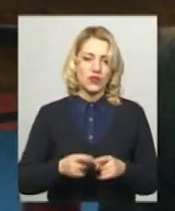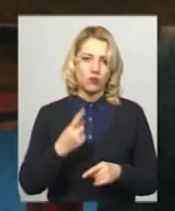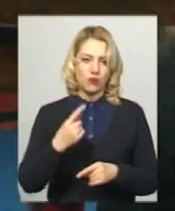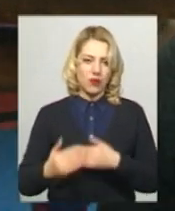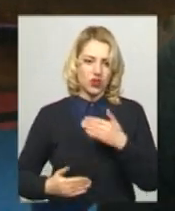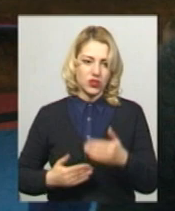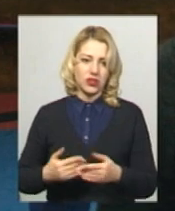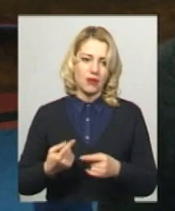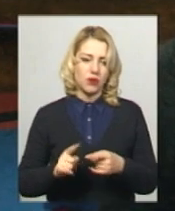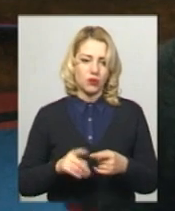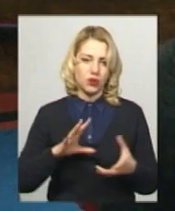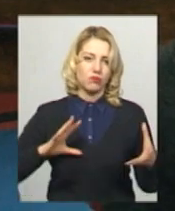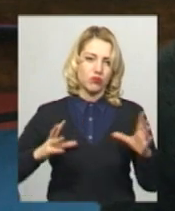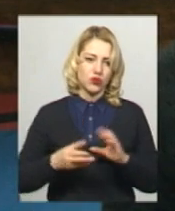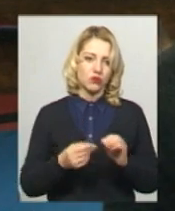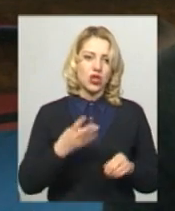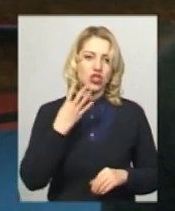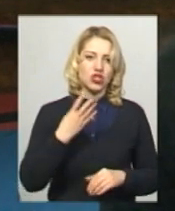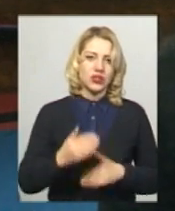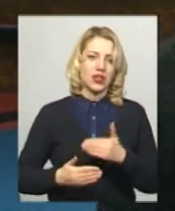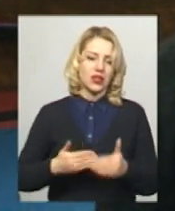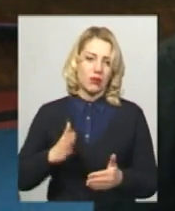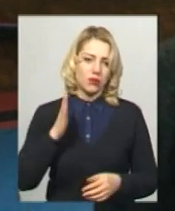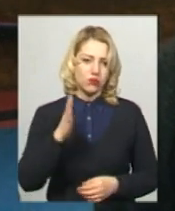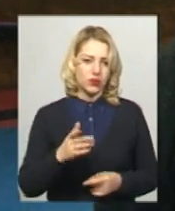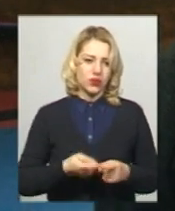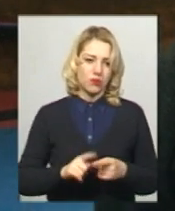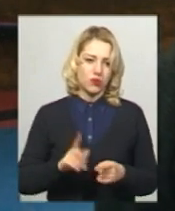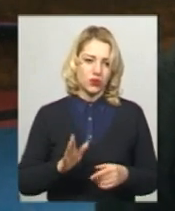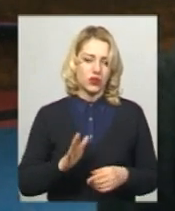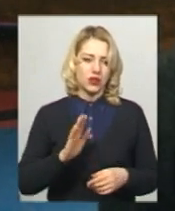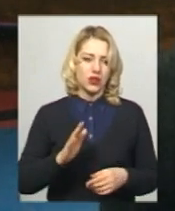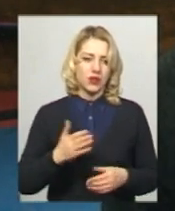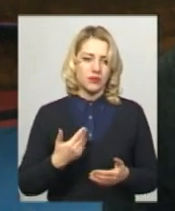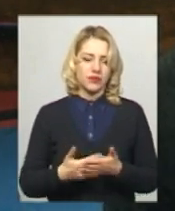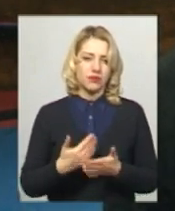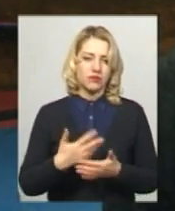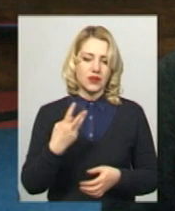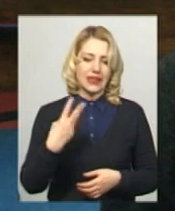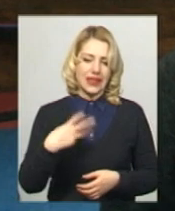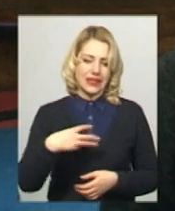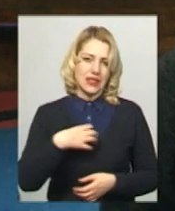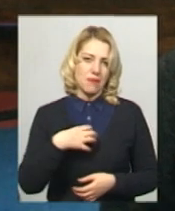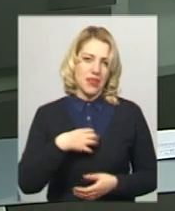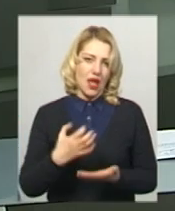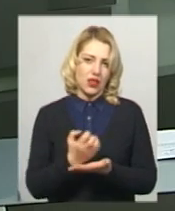він тільки буде підсумок за 4 етапи буде, то в Ахманці наші здобули біля 30 медалей.